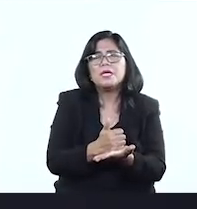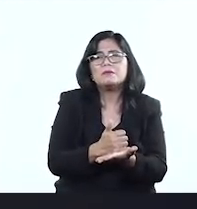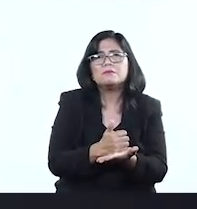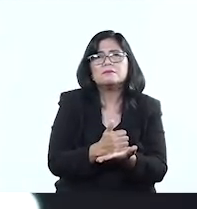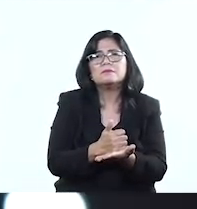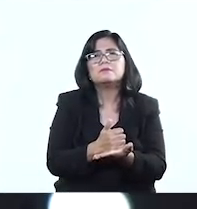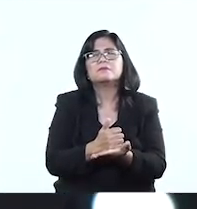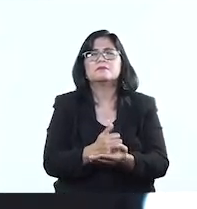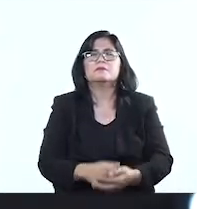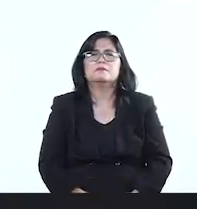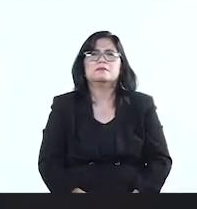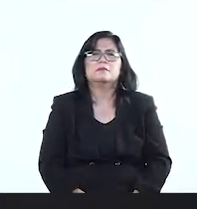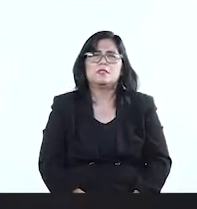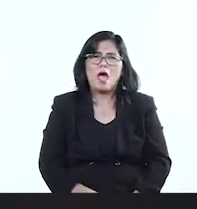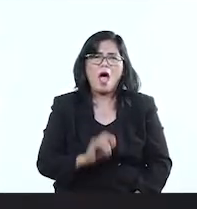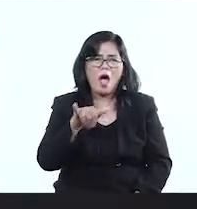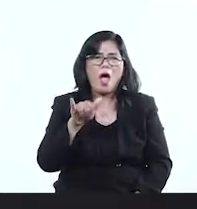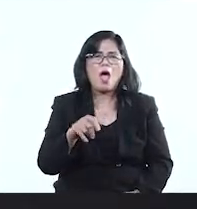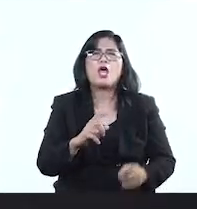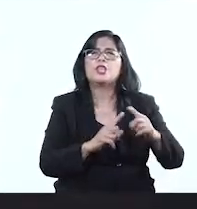Hai toleransi itu harus